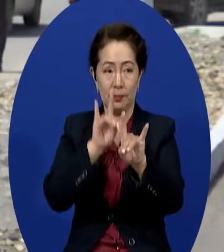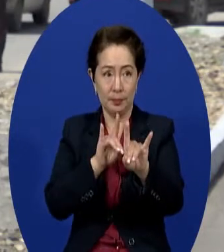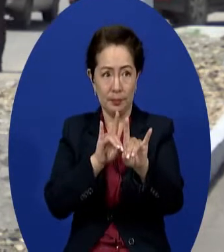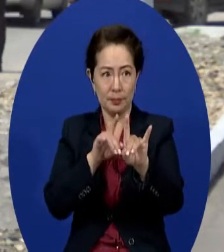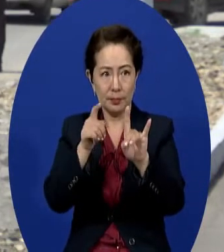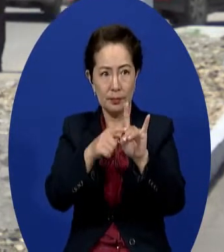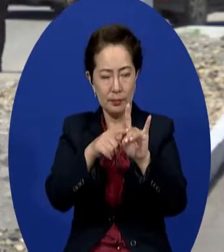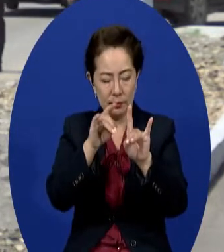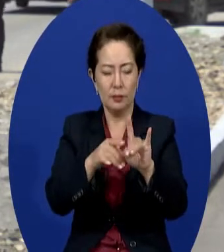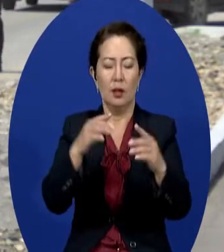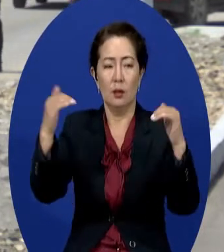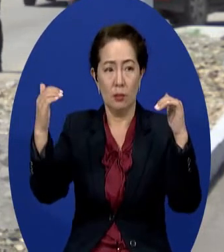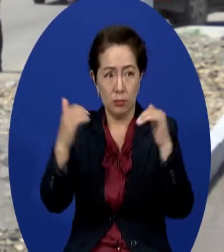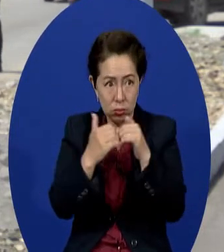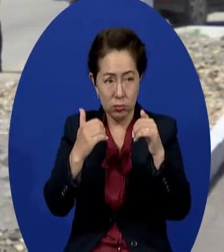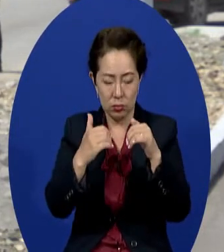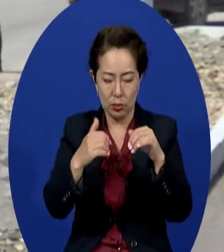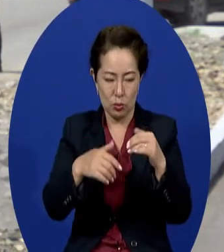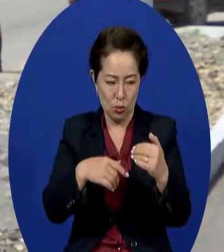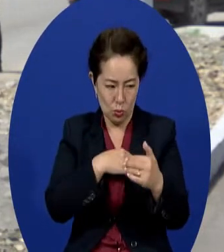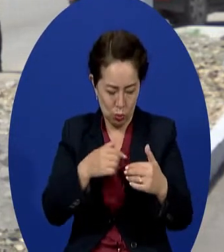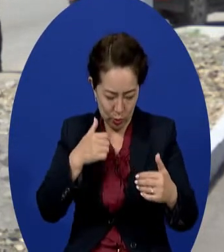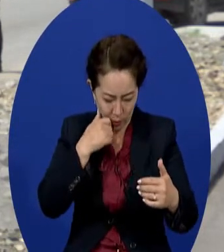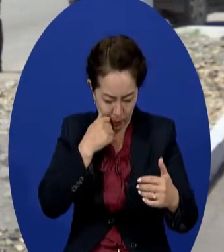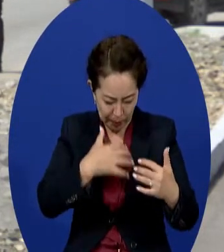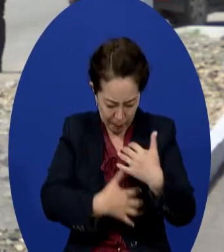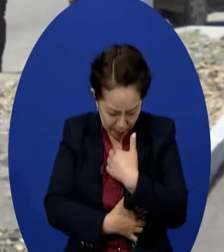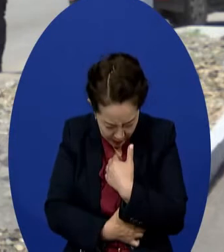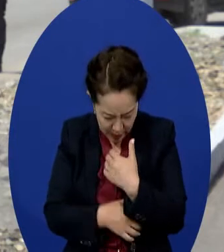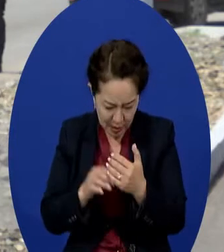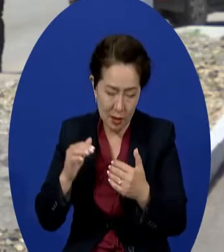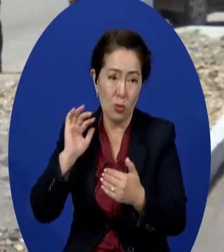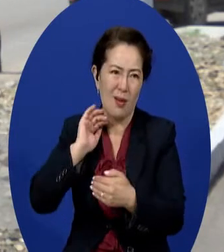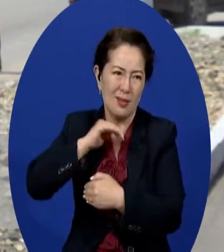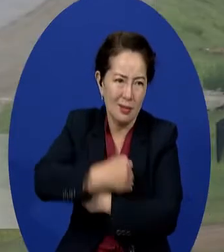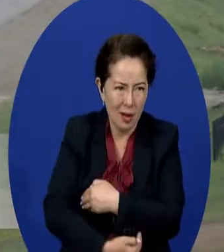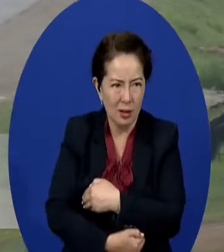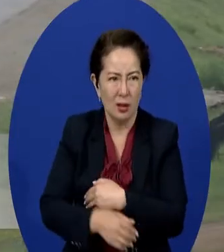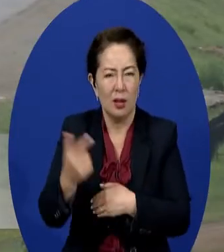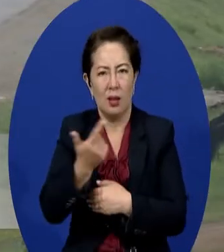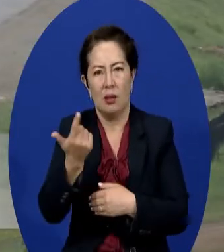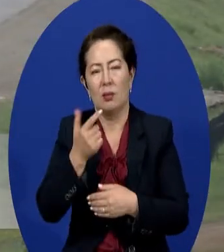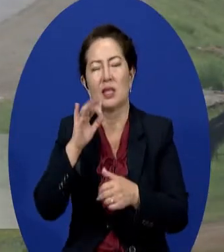зүйл мөрөх юм уу, мөргөлдөх услын улмаас нөгөө хүүхдээ өөрийнхөө биеийн жингэр хүртэл дарж шахдаг ийм эрсдэлтэй байна.